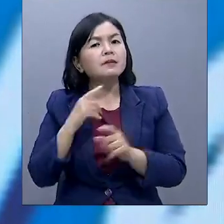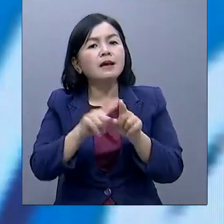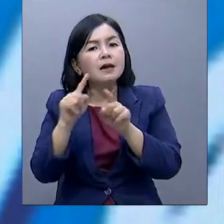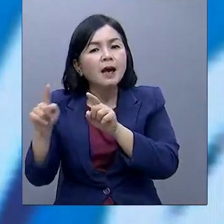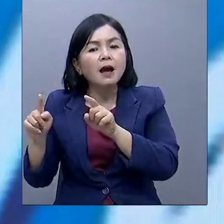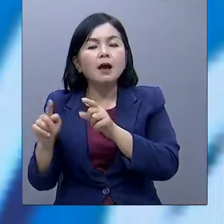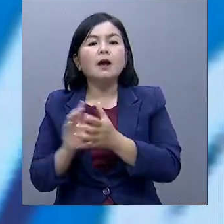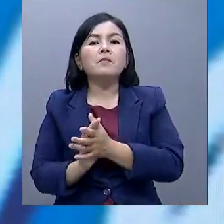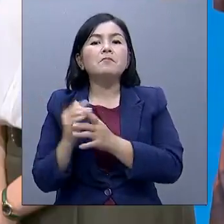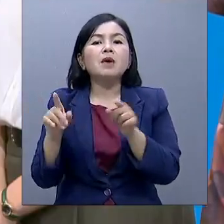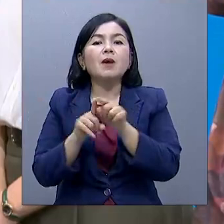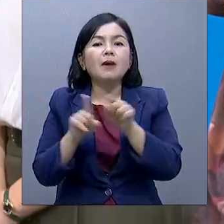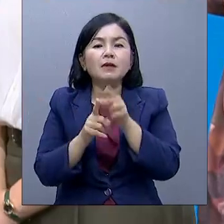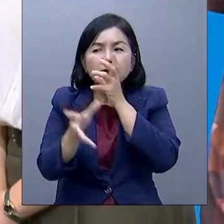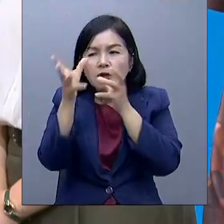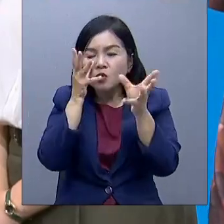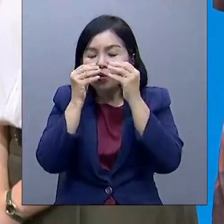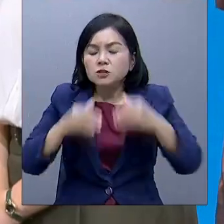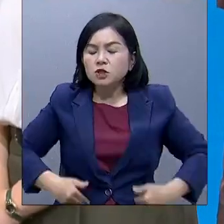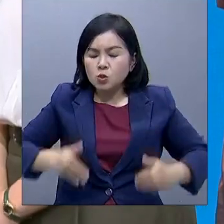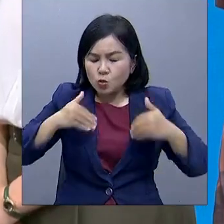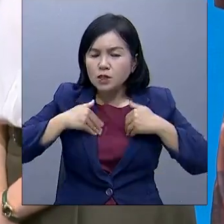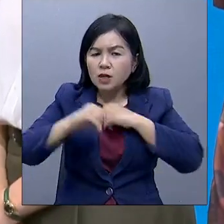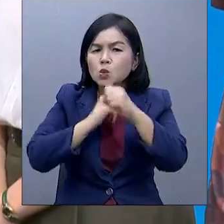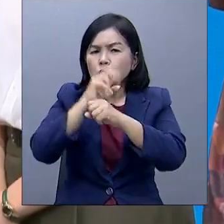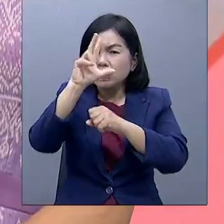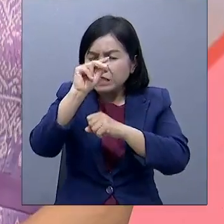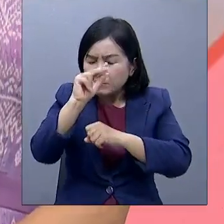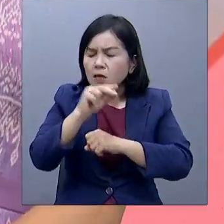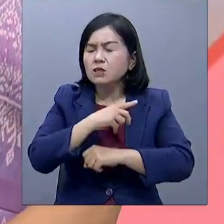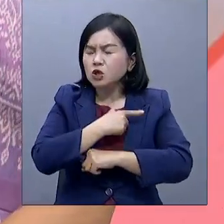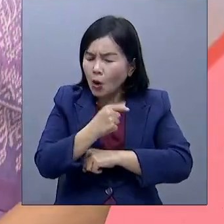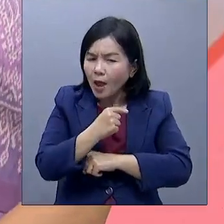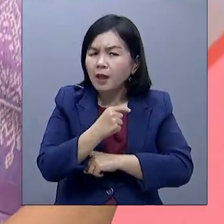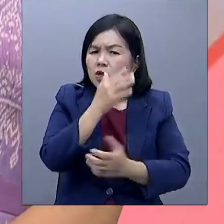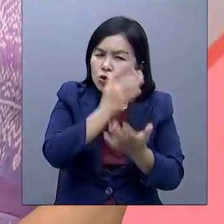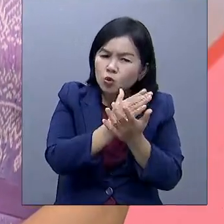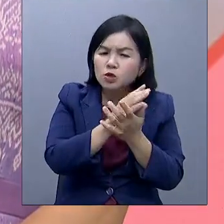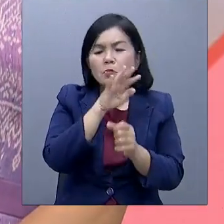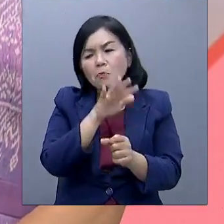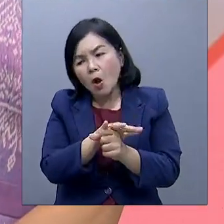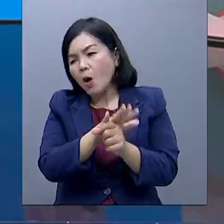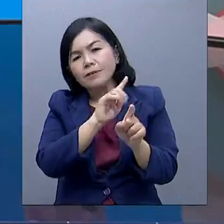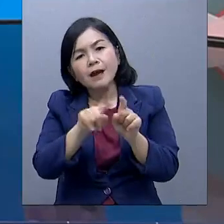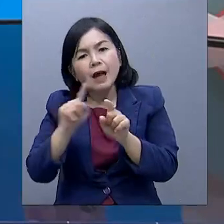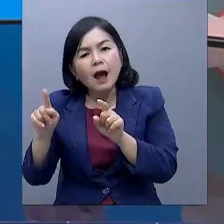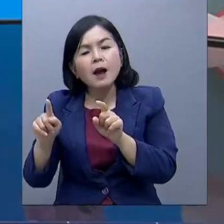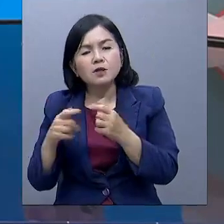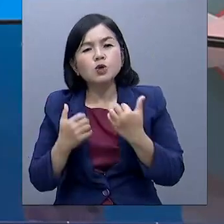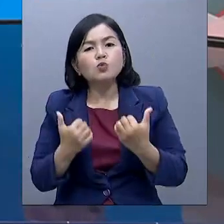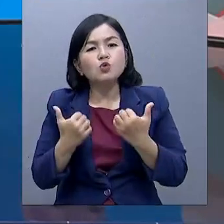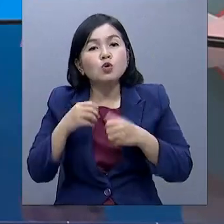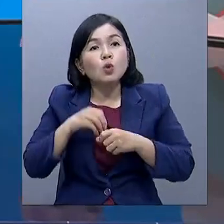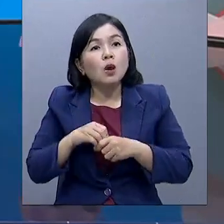างๆในเรื่องนี้ครับให้เห็นในเรื่องต่างๆเลยว่าเราค้นหาตัวเองเจอหรือยังแล้วที่จะไปต่อหรือว่าพอแค่นี้กับสิ่งที่เรากำลังเป็นอยู่ครับ อ้าว